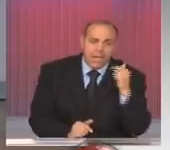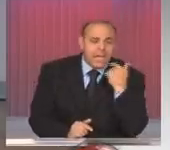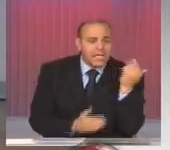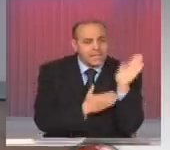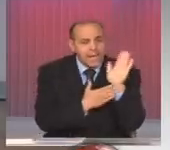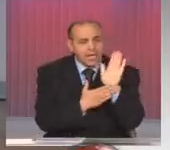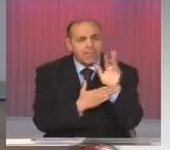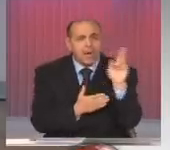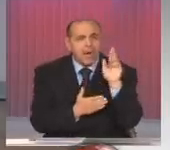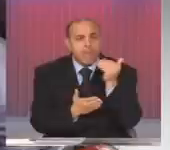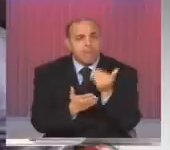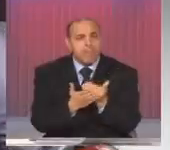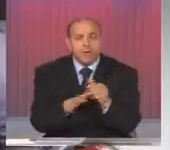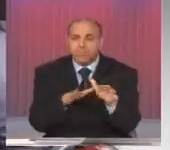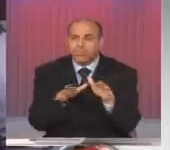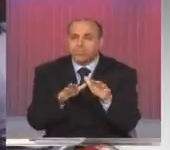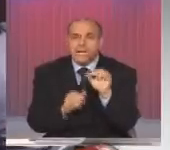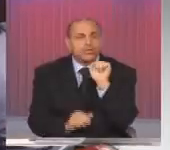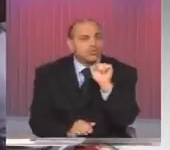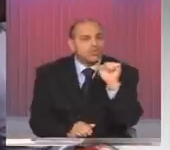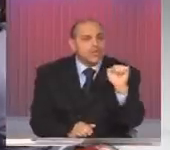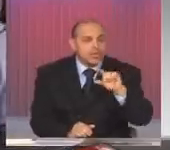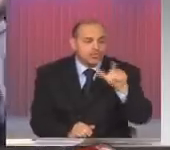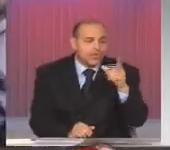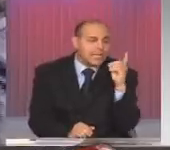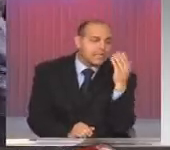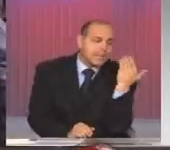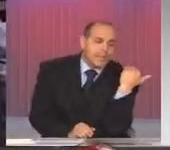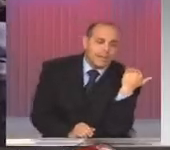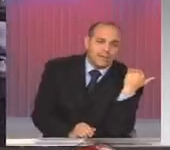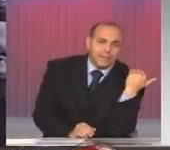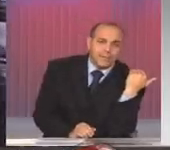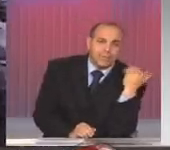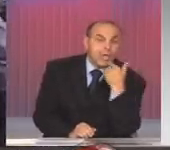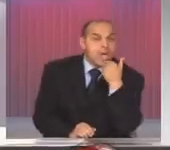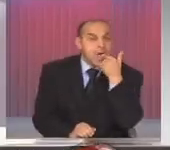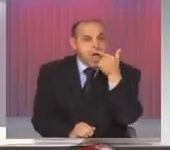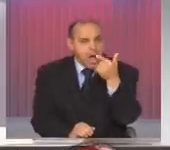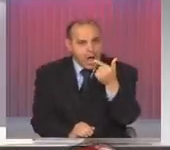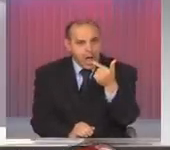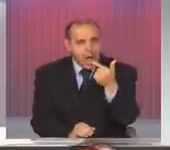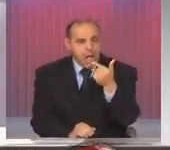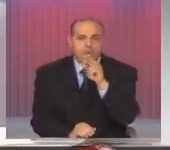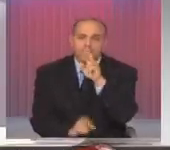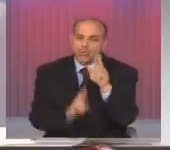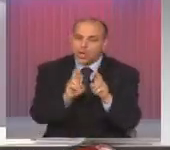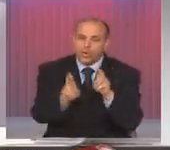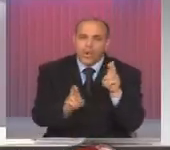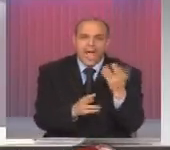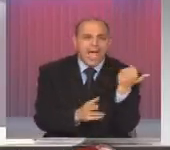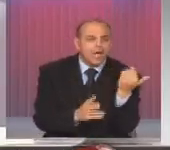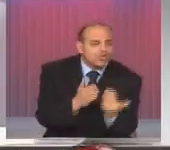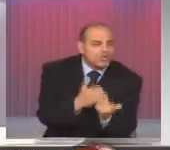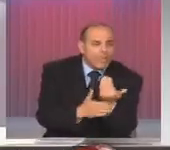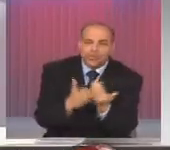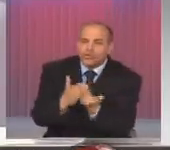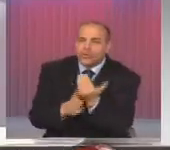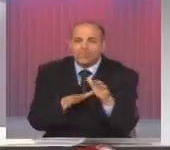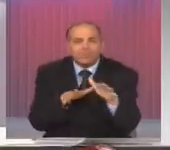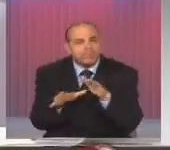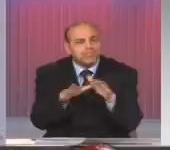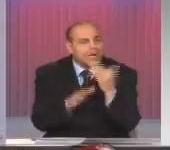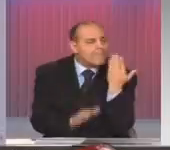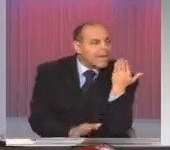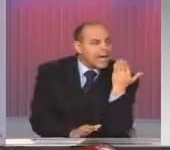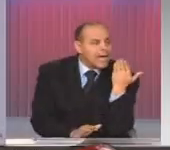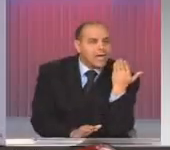لتقديم تقرير حول التحركات الاجتماعية لشهر ديسمبر الماضي. كما تطرق المتداخلون إلى آخر المستجدات في التحركات